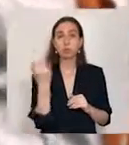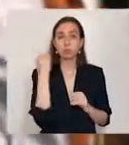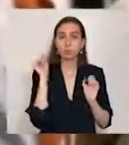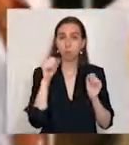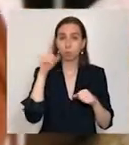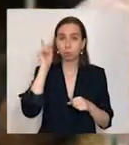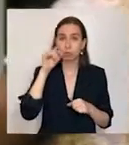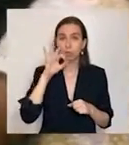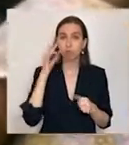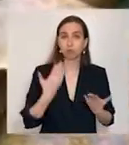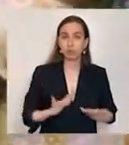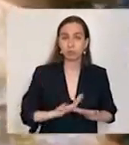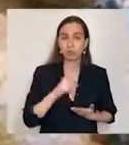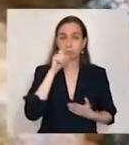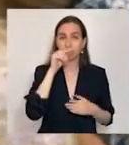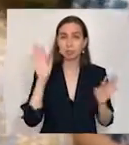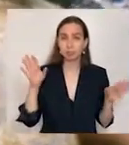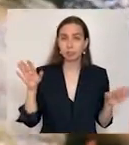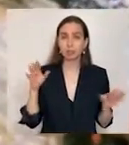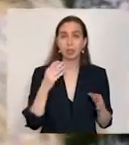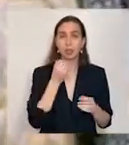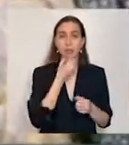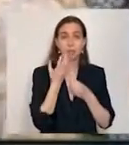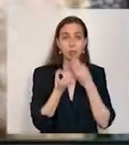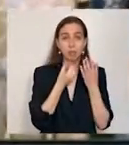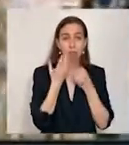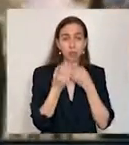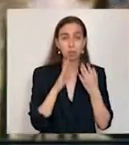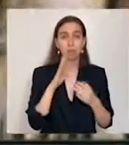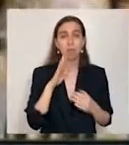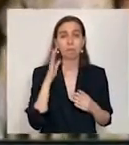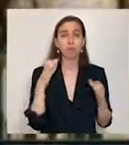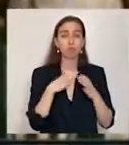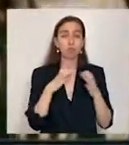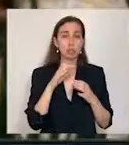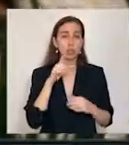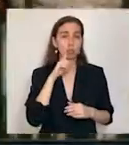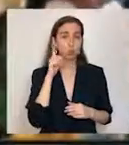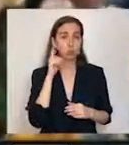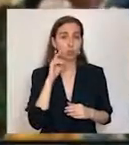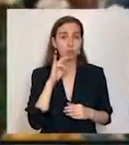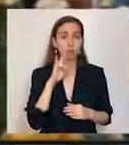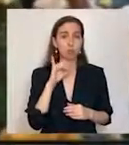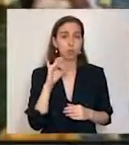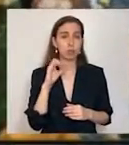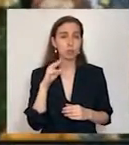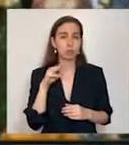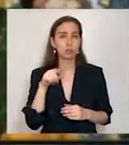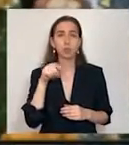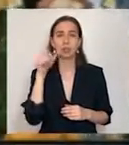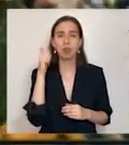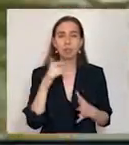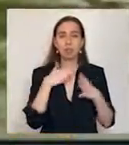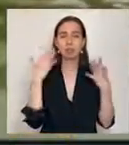интересного могут узнать о жизни леса, птицах, цветах, в кружке «Юный натуралист». Но, пожалуй, самую большую радость